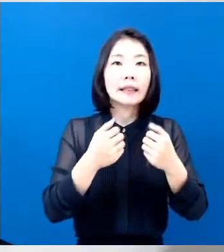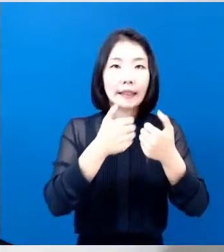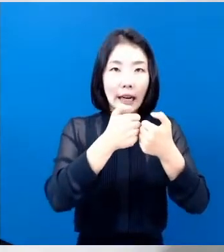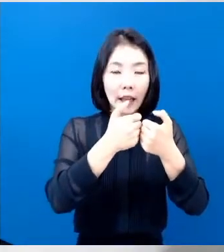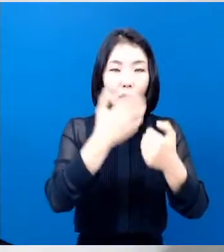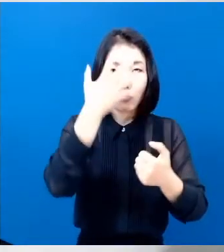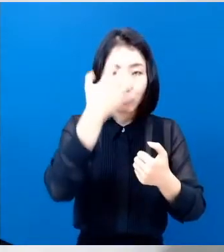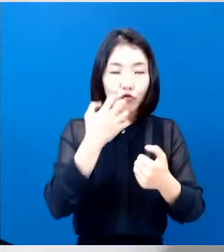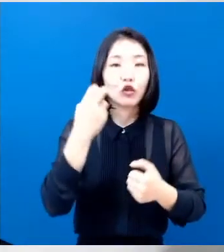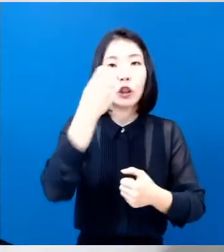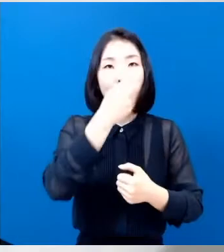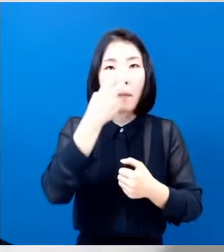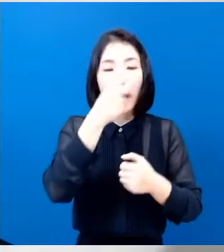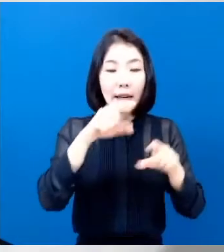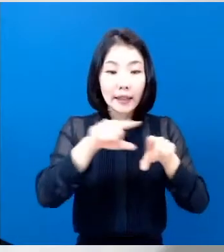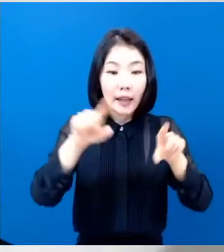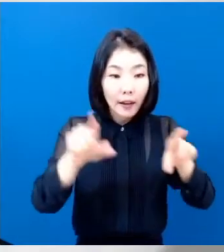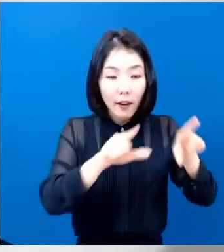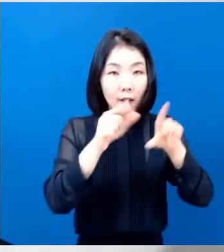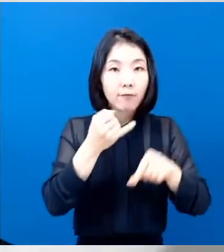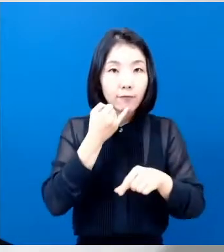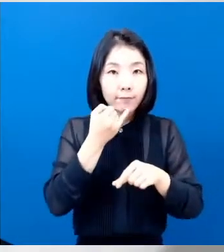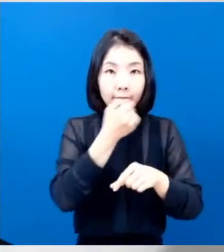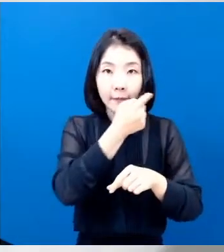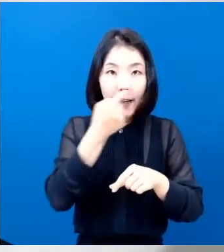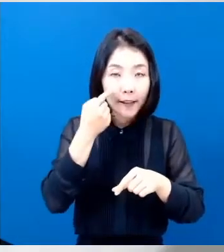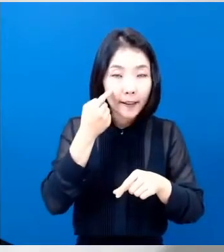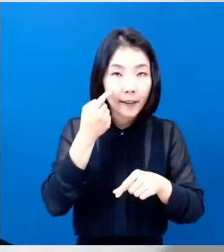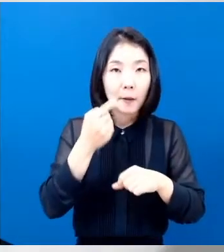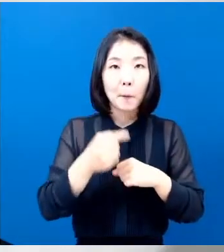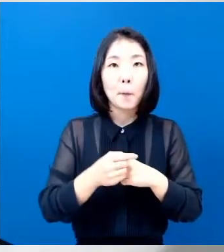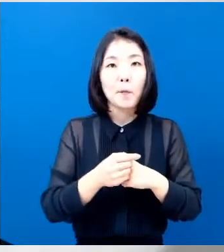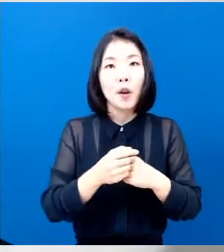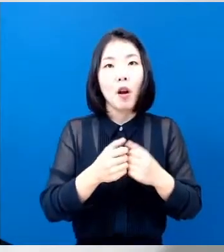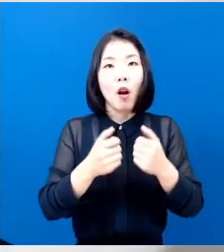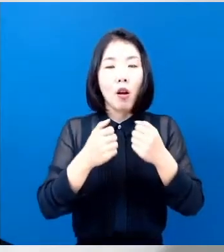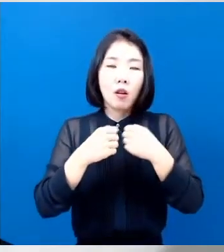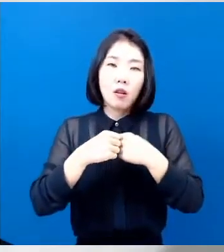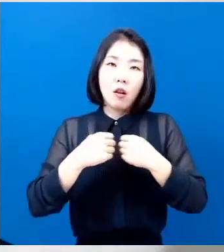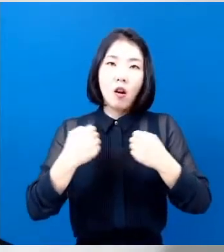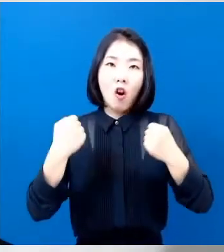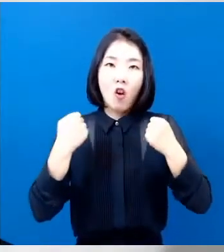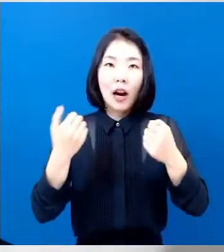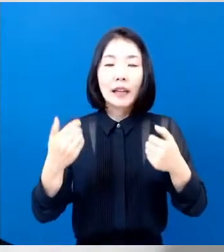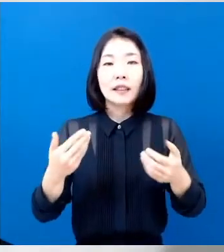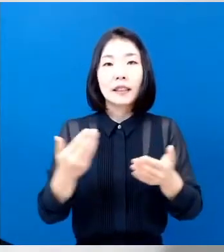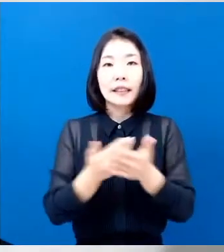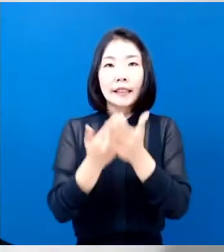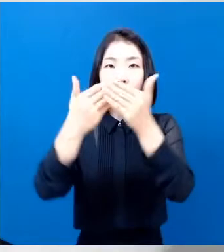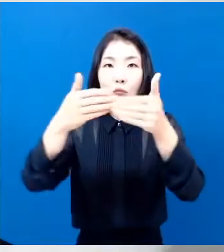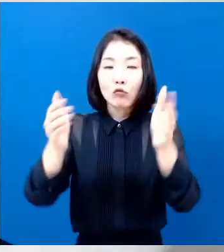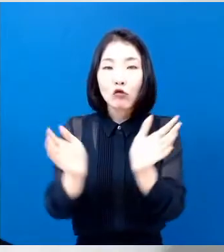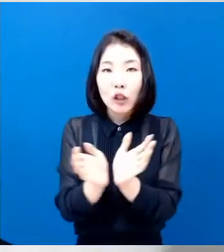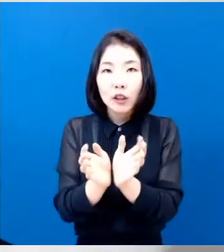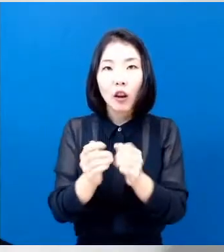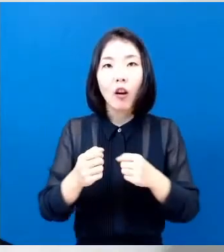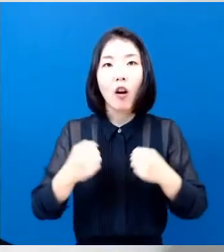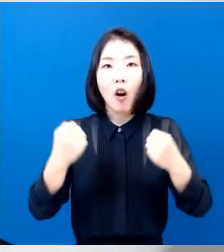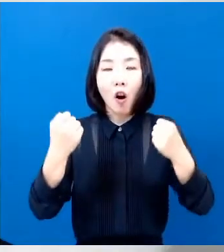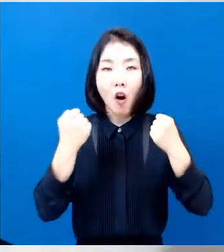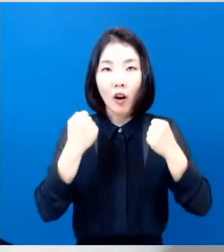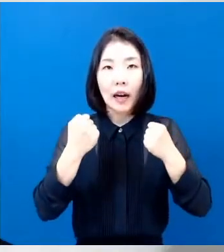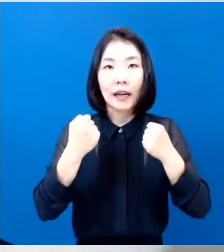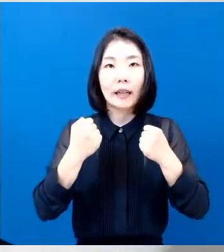검사 일상 생활 상담을 실시하고 건강증진 부에서 새로 도입한 건강 측정 시스템을 통한